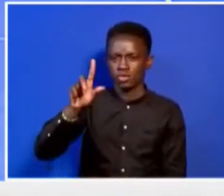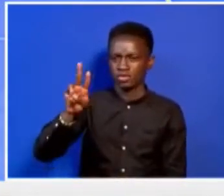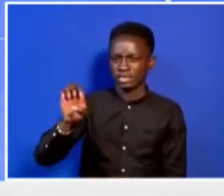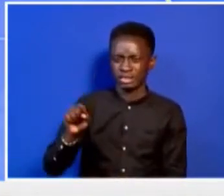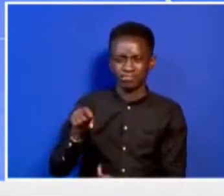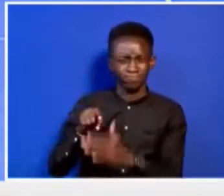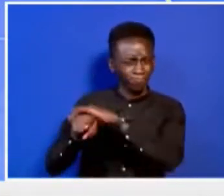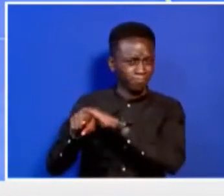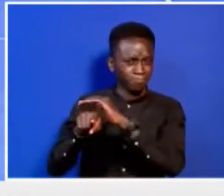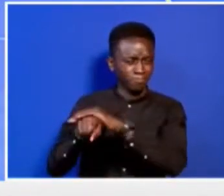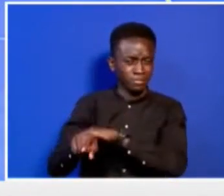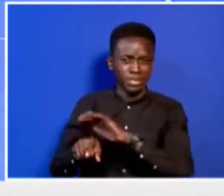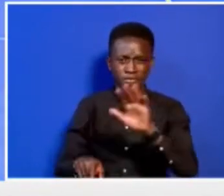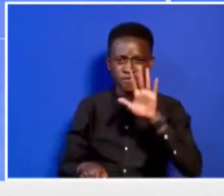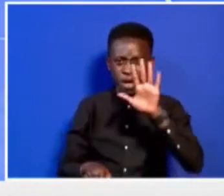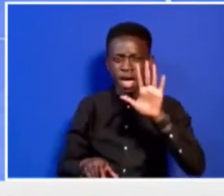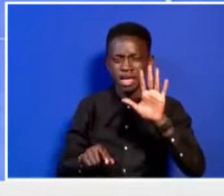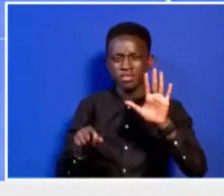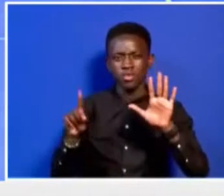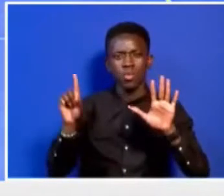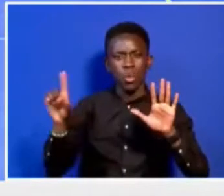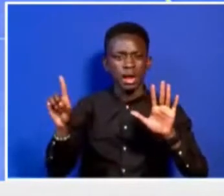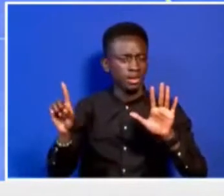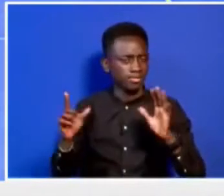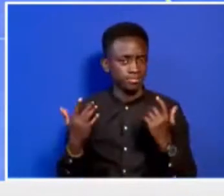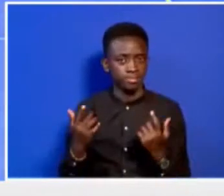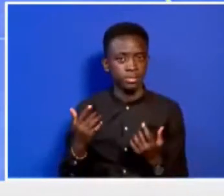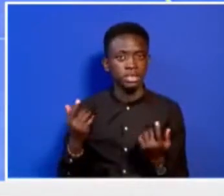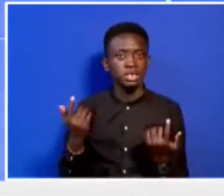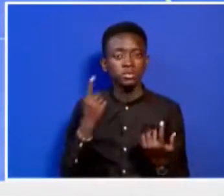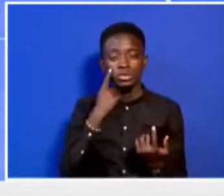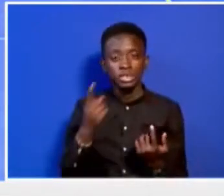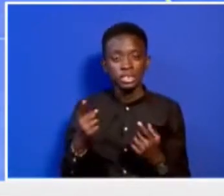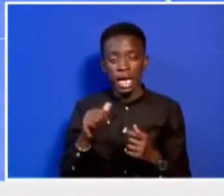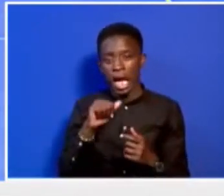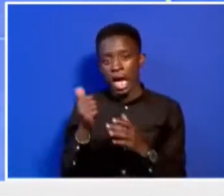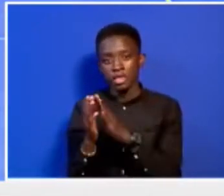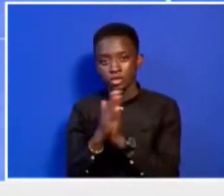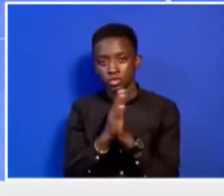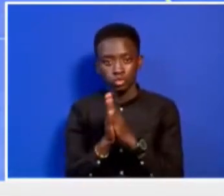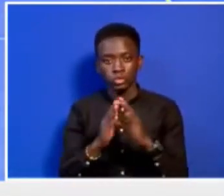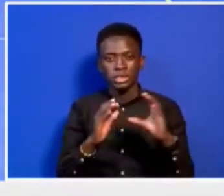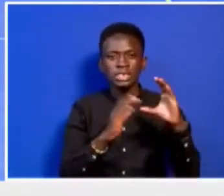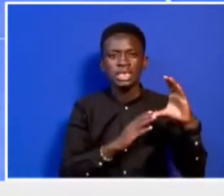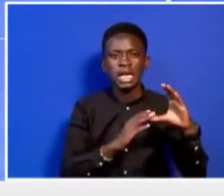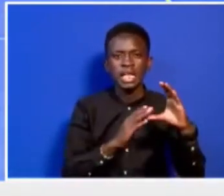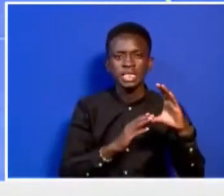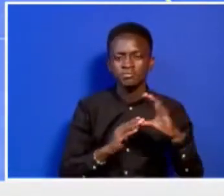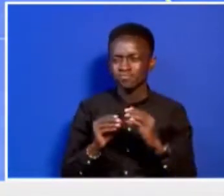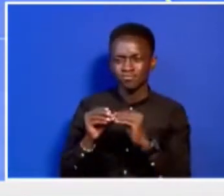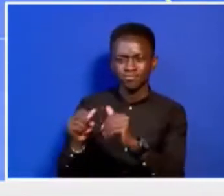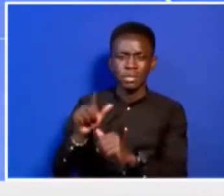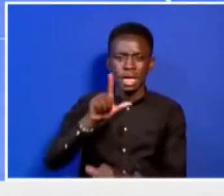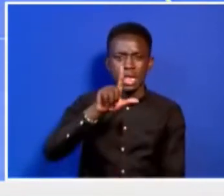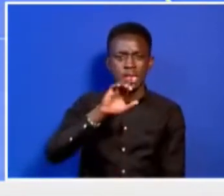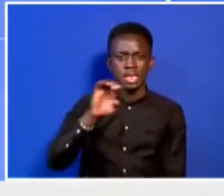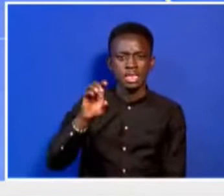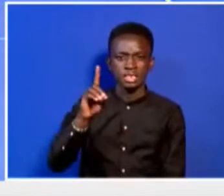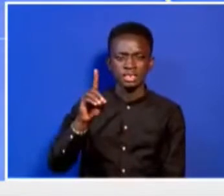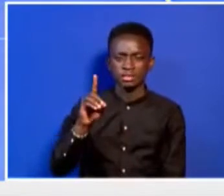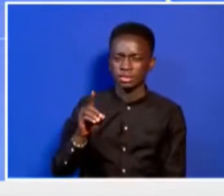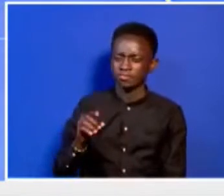katika mechi waliosakata hiyo jana usiku ugani Molineux. Katika msakato mwingine, Chelsea walichabanga Leeds United mabao